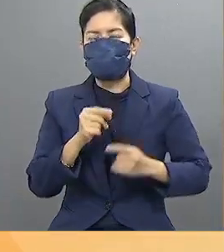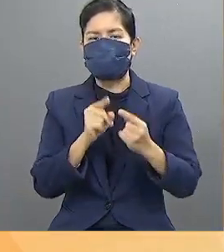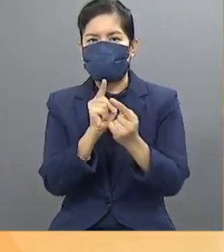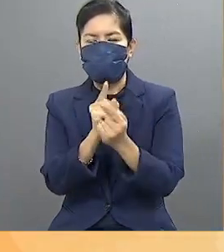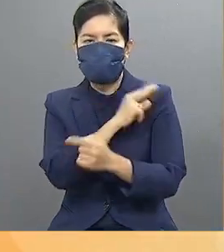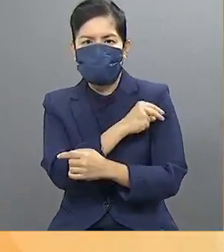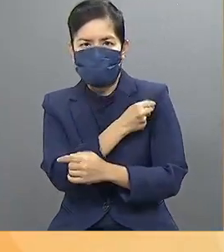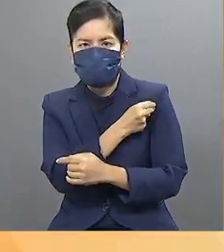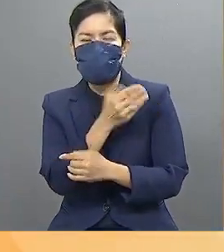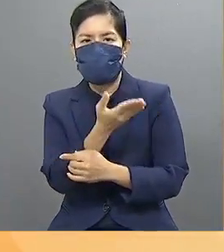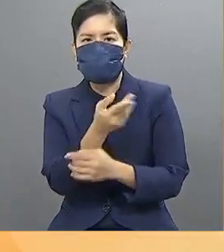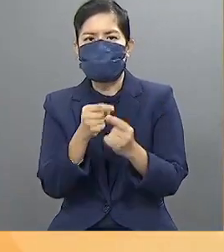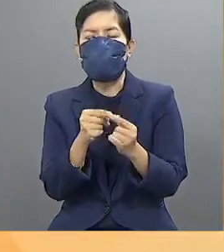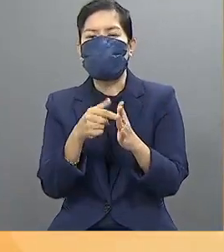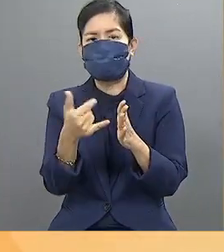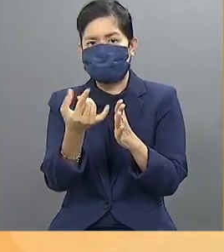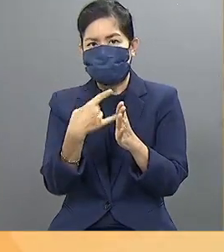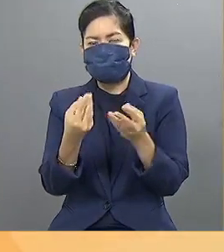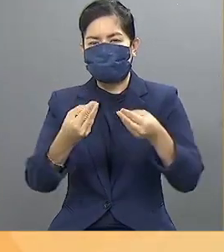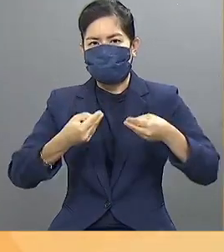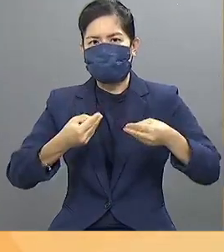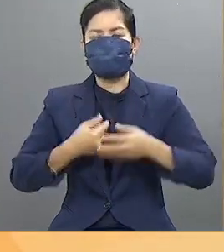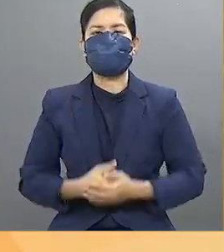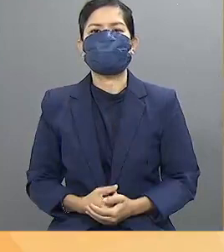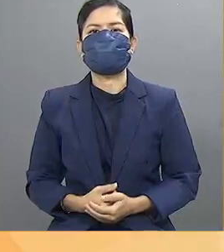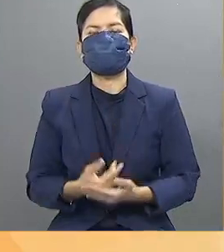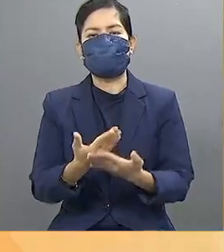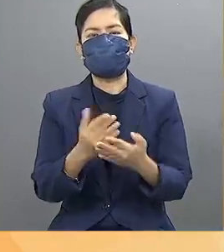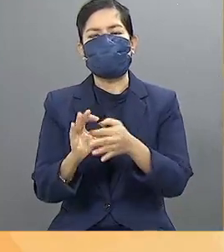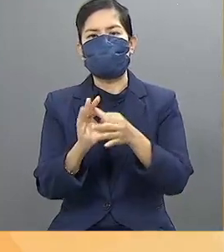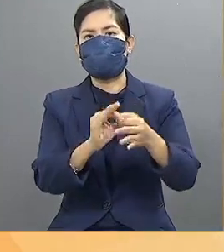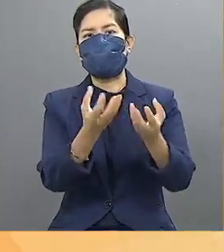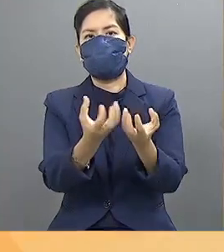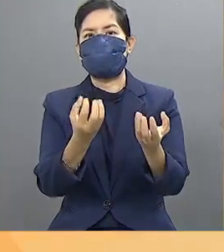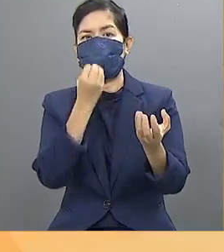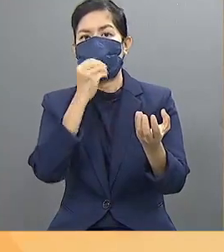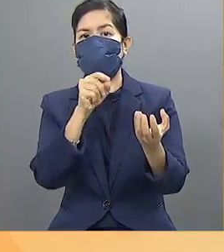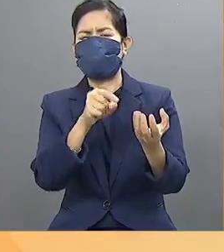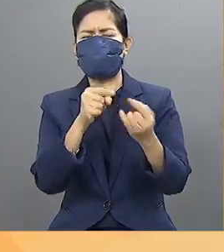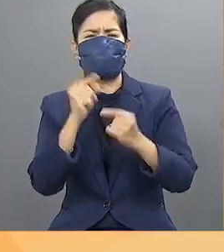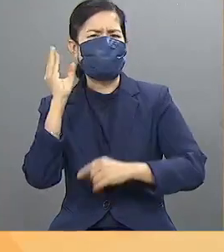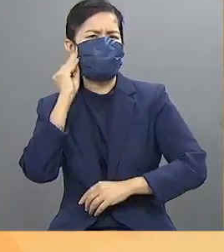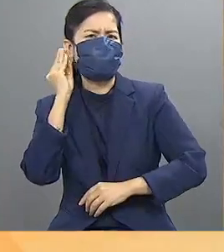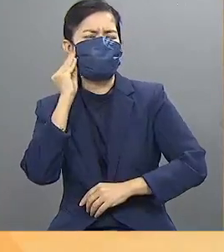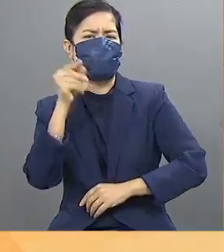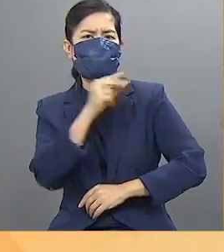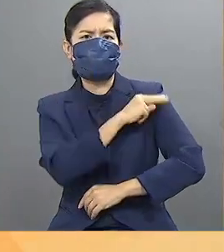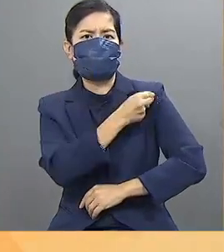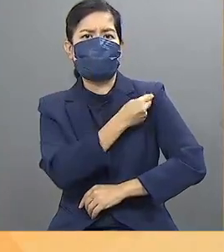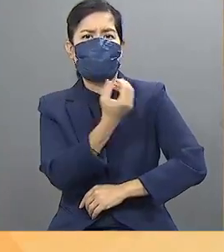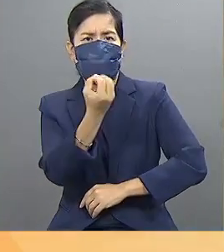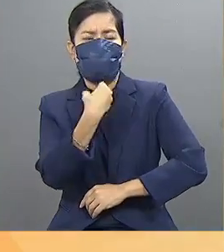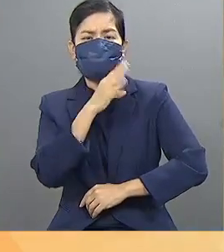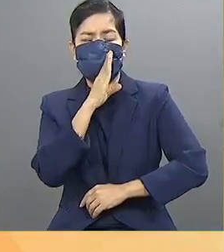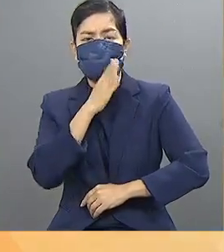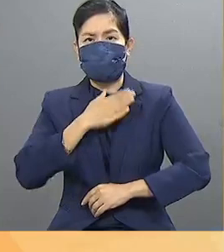พทย์หรือเภสัชกรก่อน อย่างนี้พอพูดถึงเรื่องของอาหารการกินเนี่ยจริงๆแล้วฟังจากคุณหมอเล่าจริงๆแล้วทำกินเองที่บ้านเนี่ยเราจะสามารถควบคุม